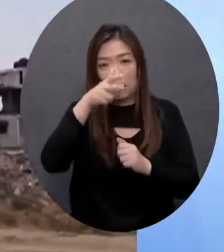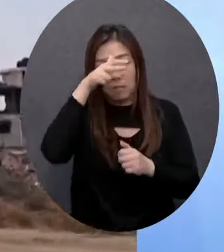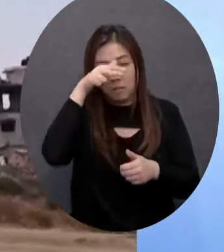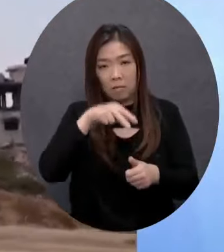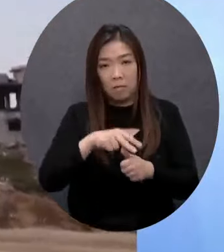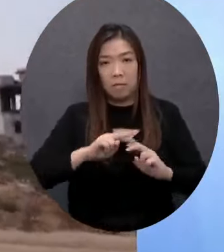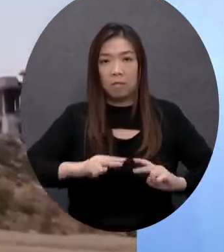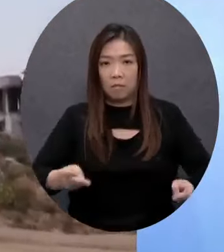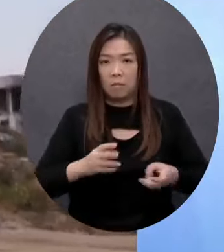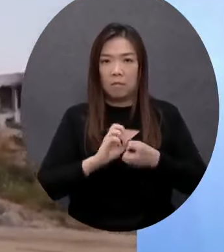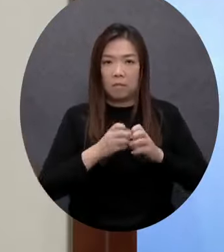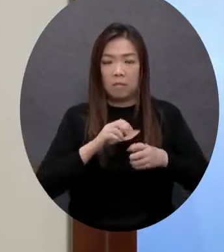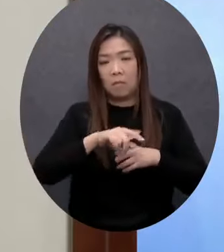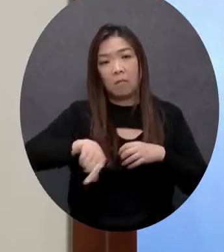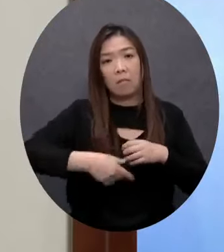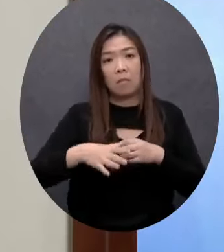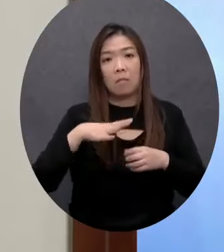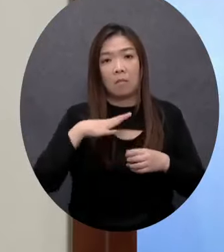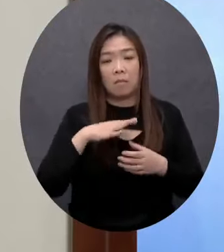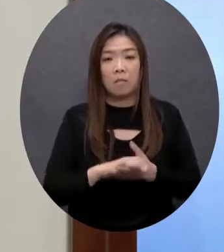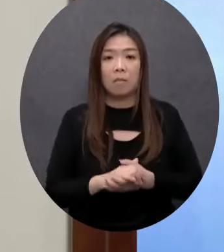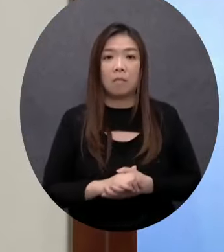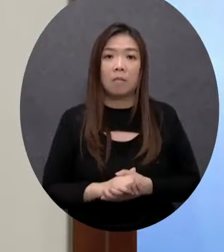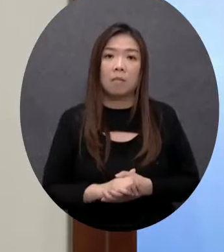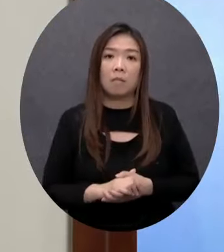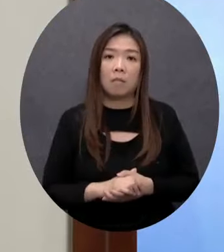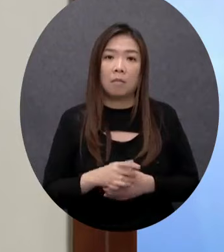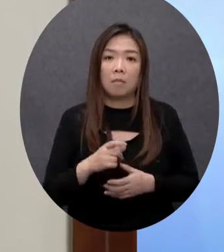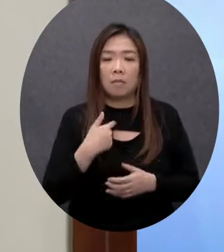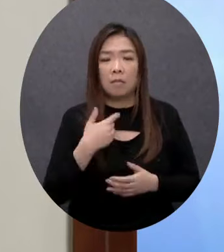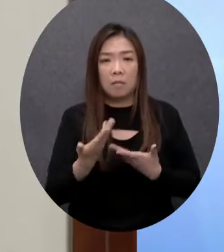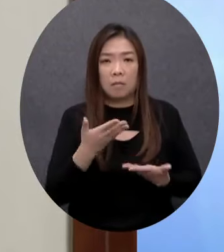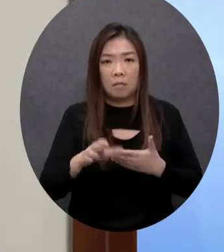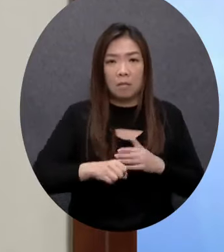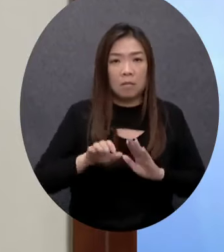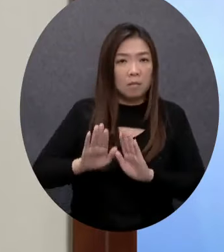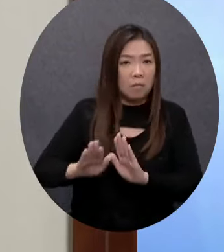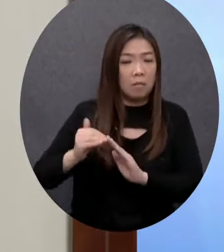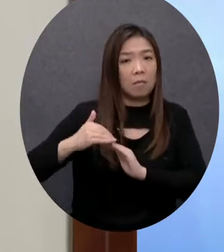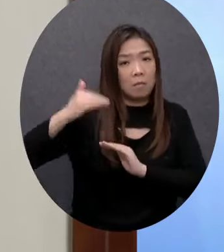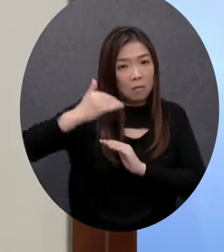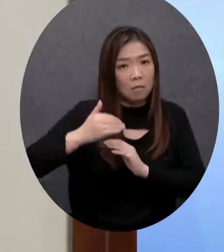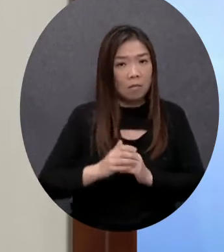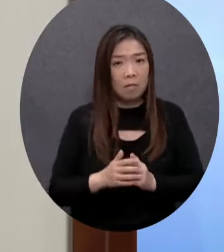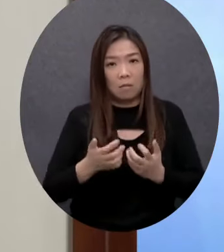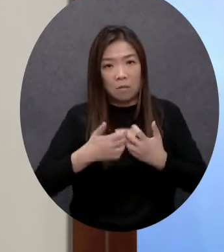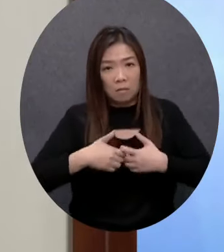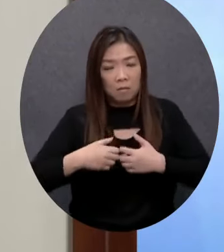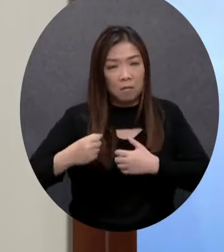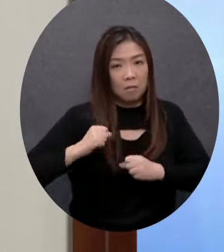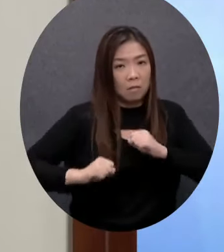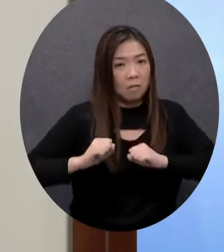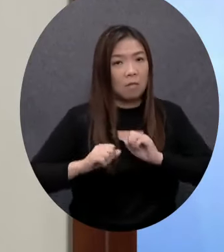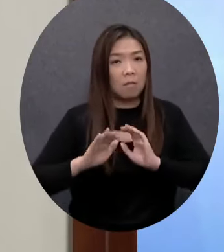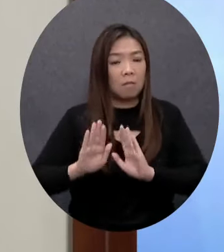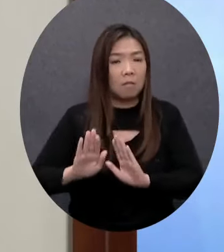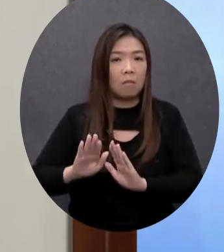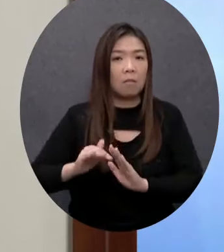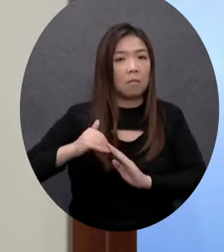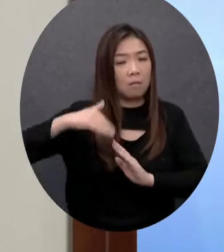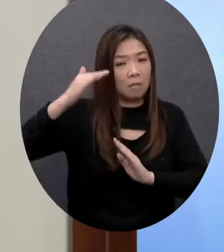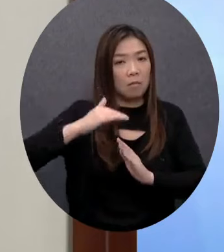境裏面呢是比較都是用防禦性高一啦，機動性大一啦，同埋要保持